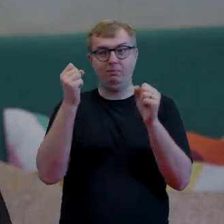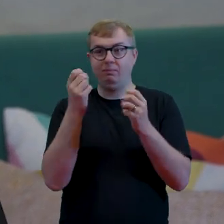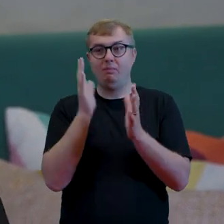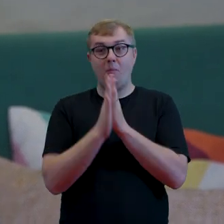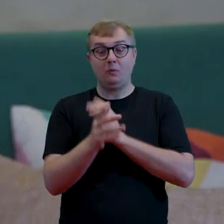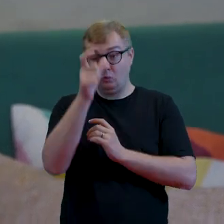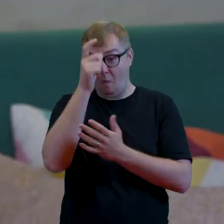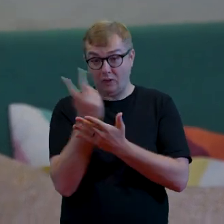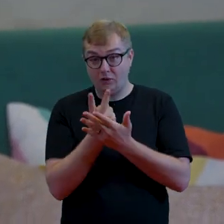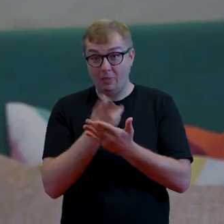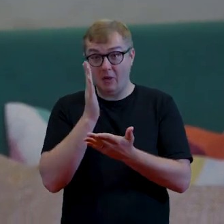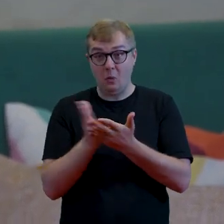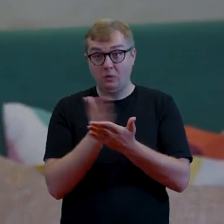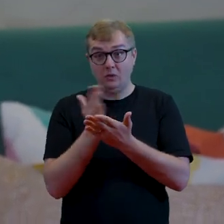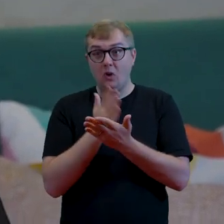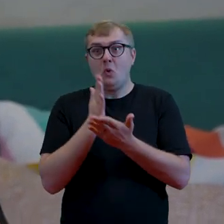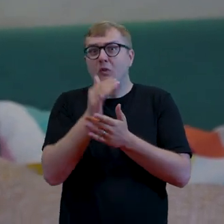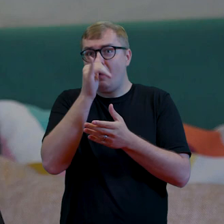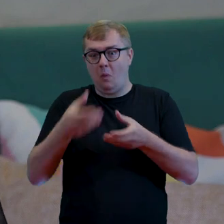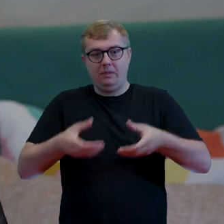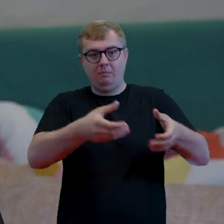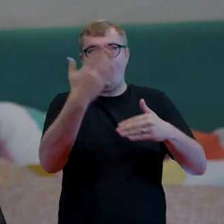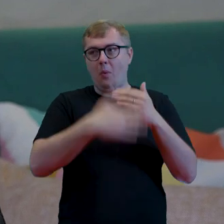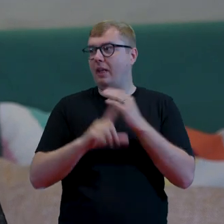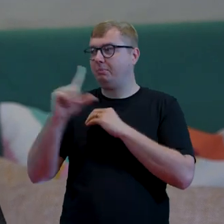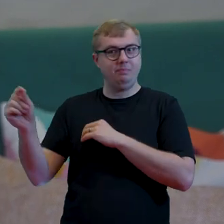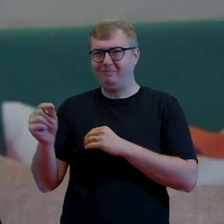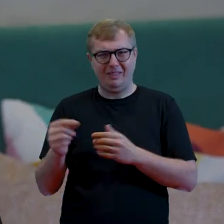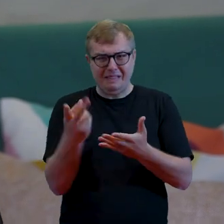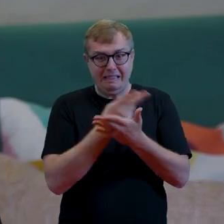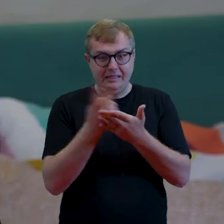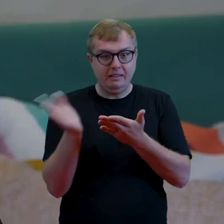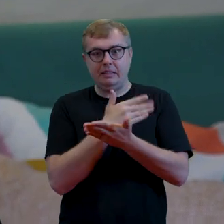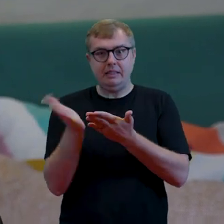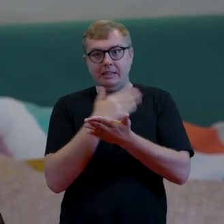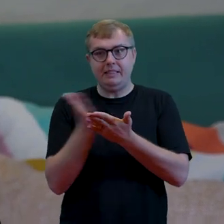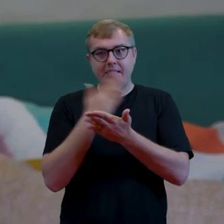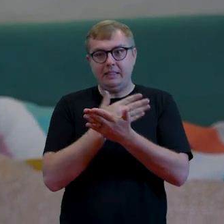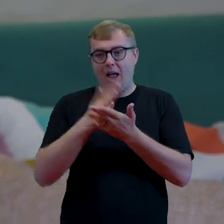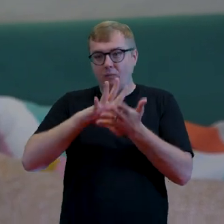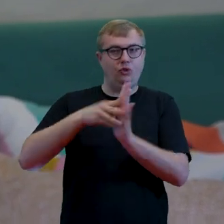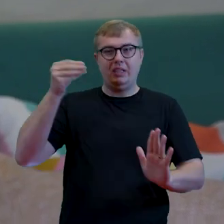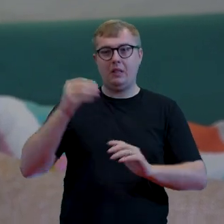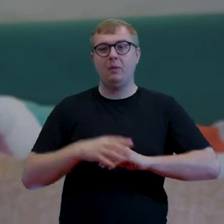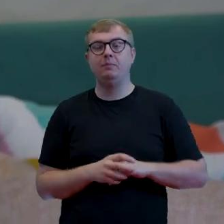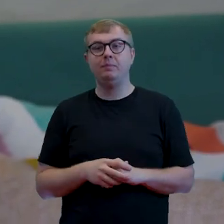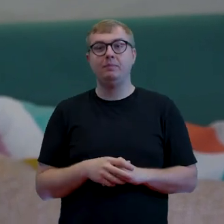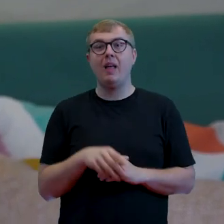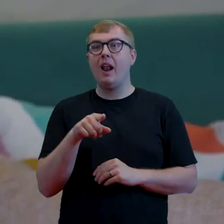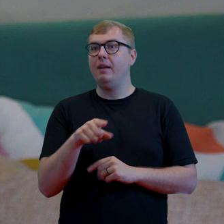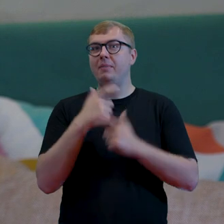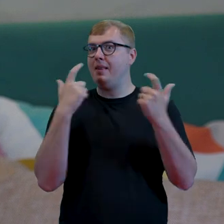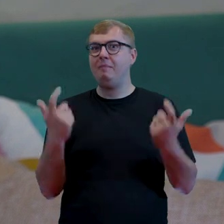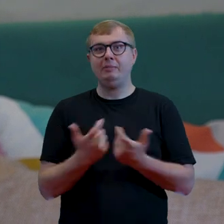jak człowiek bierze taką książkę to wiadomo że nie nie zostawi Nie odejdzie od niej tylko musi ją zacząć zacząć i musi ją przeczytać No ale